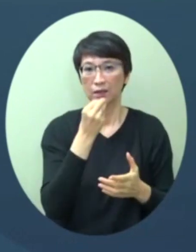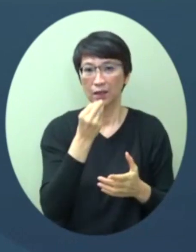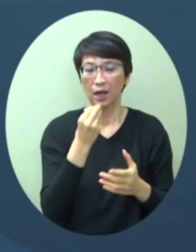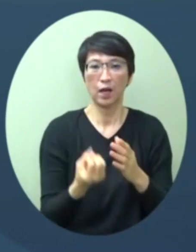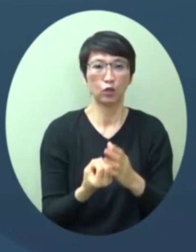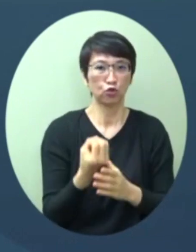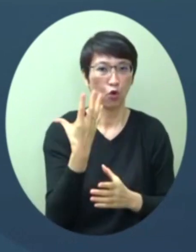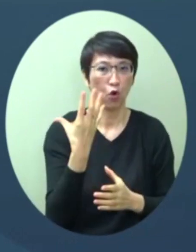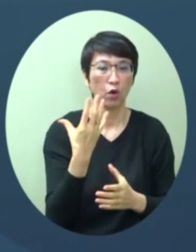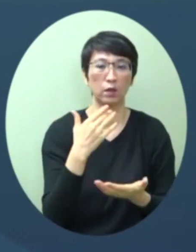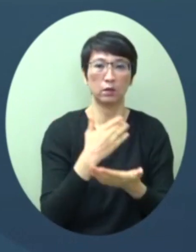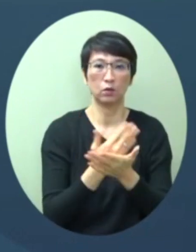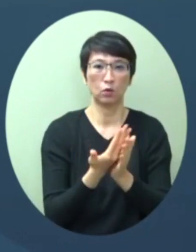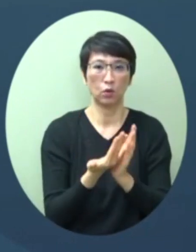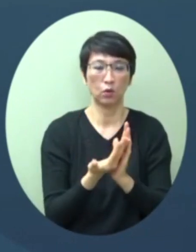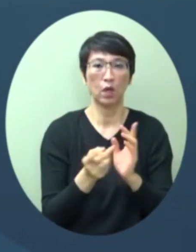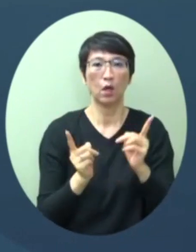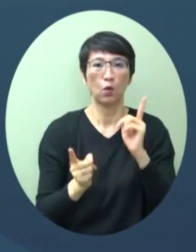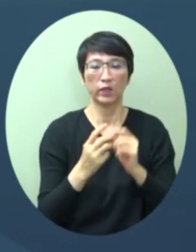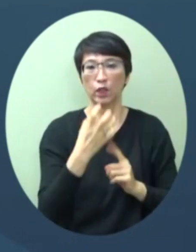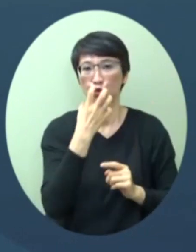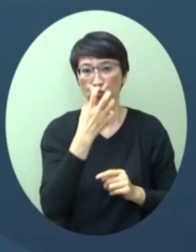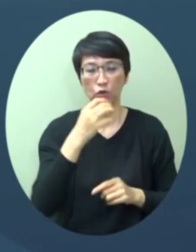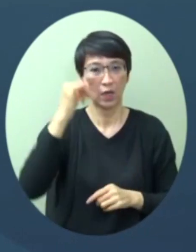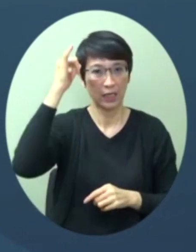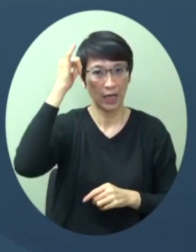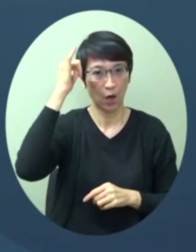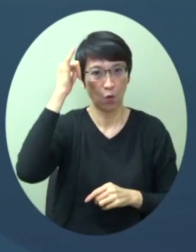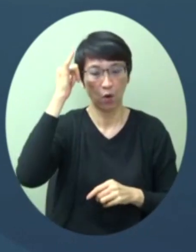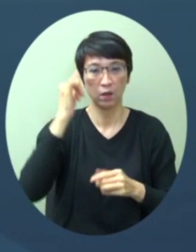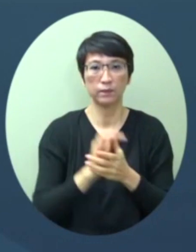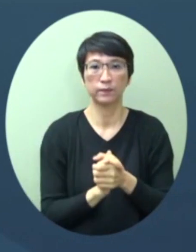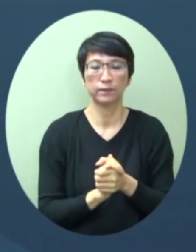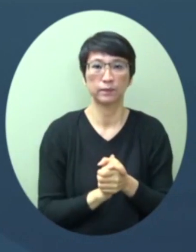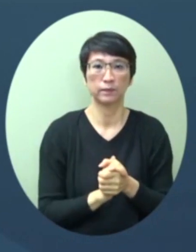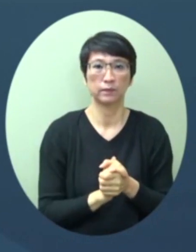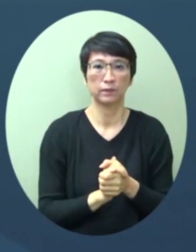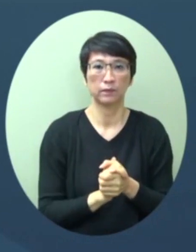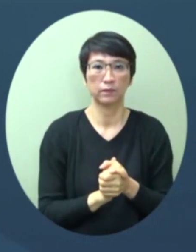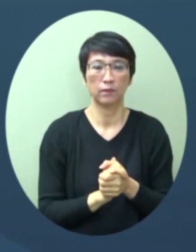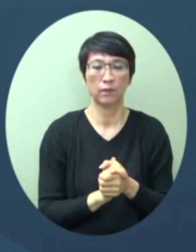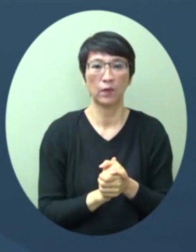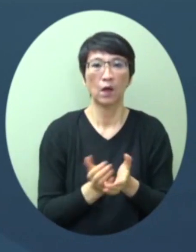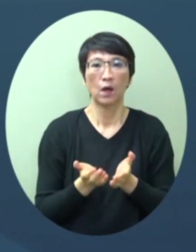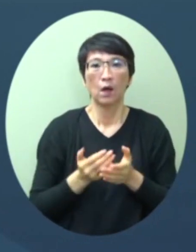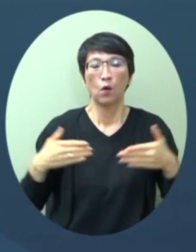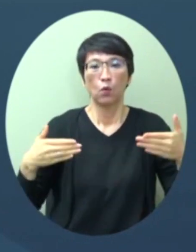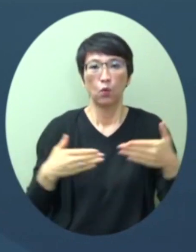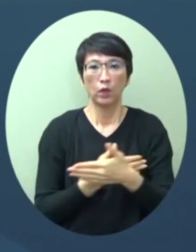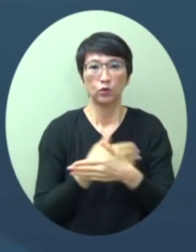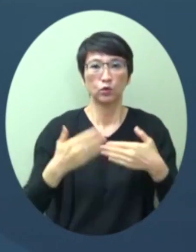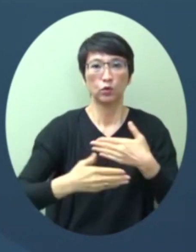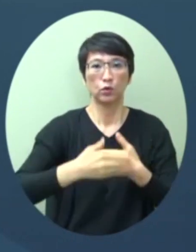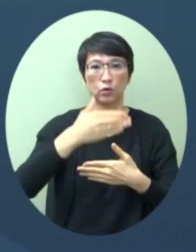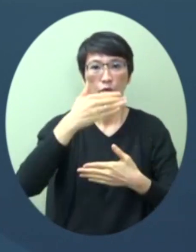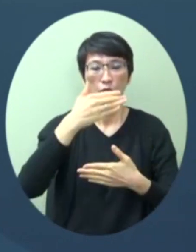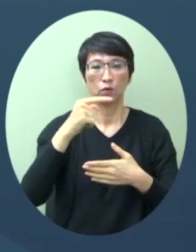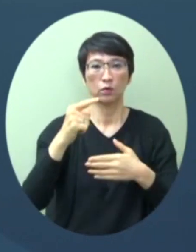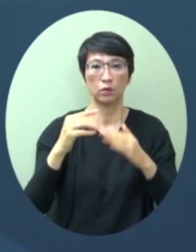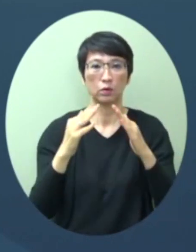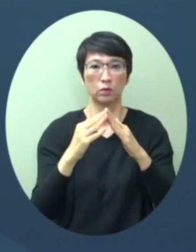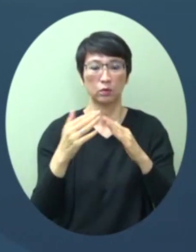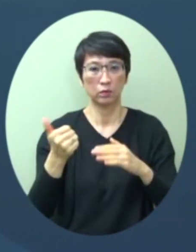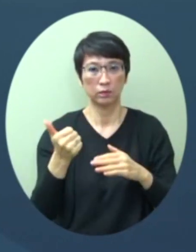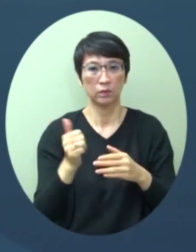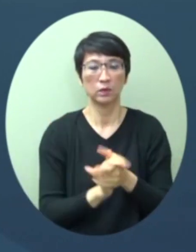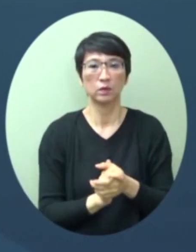蔬菜或者活豬活牛就是由運輸及房屋局局長負責因為主要是關於跨